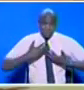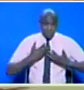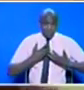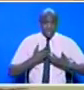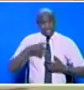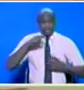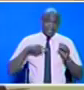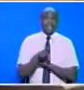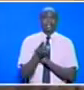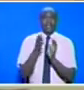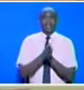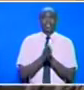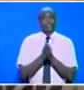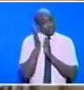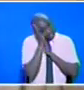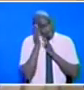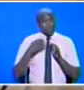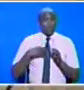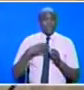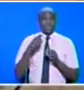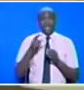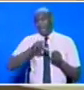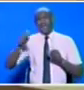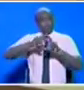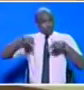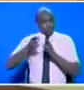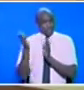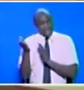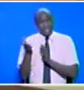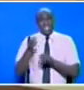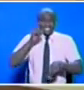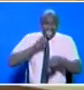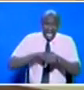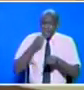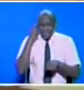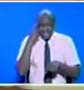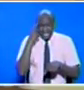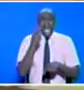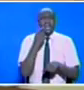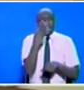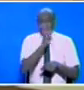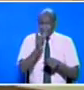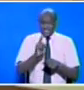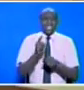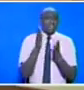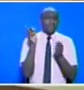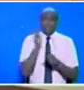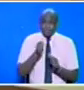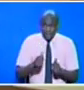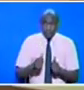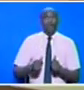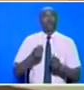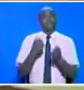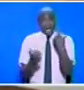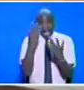akaingia kulala na mtoto kwa hiyo room yake ya kando. Then immediately haikuisha hata half an hour, 45 minutes, ndio hizo kelele za moto